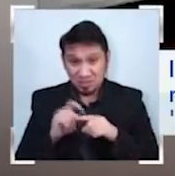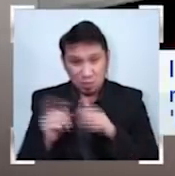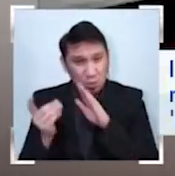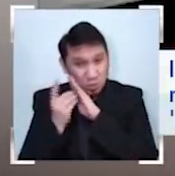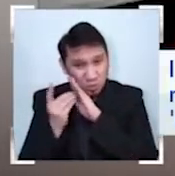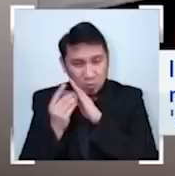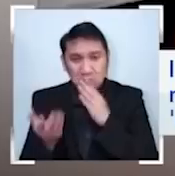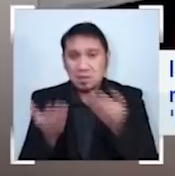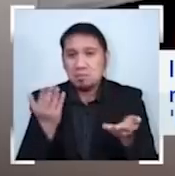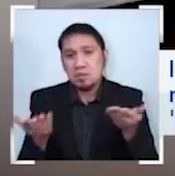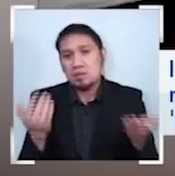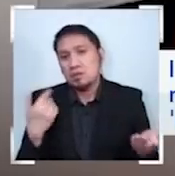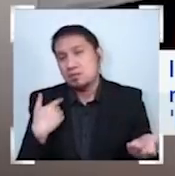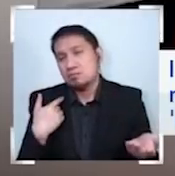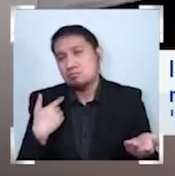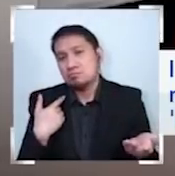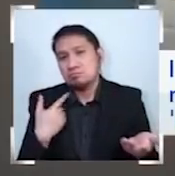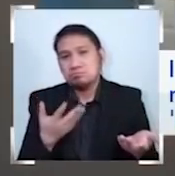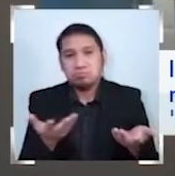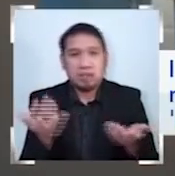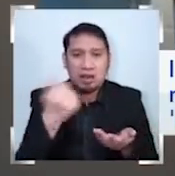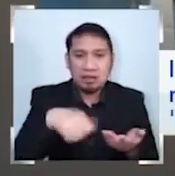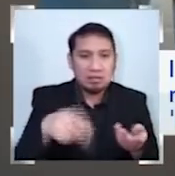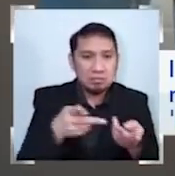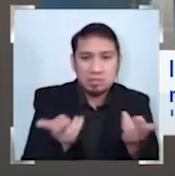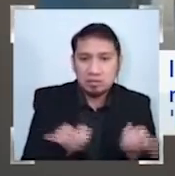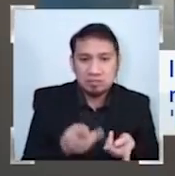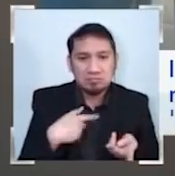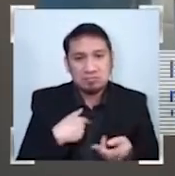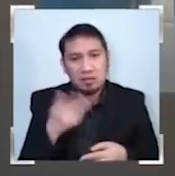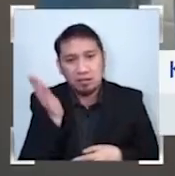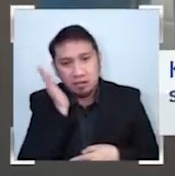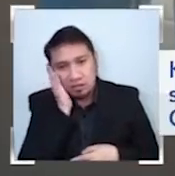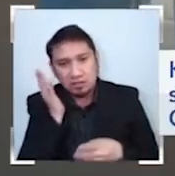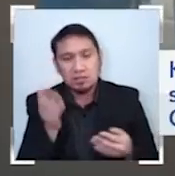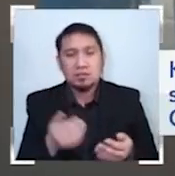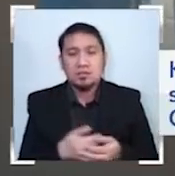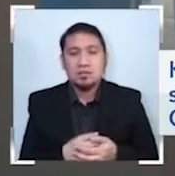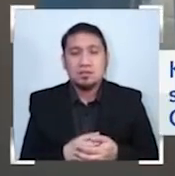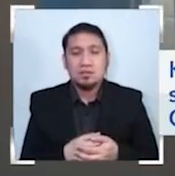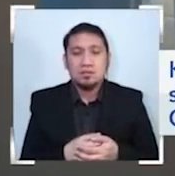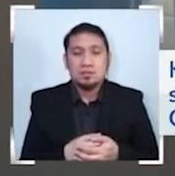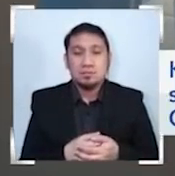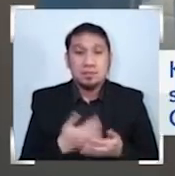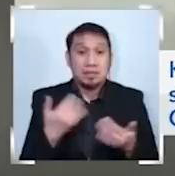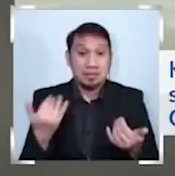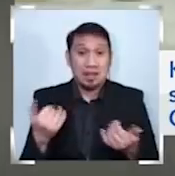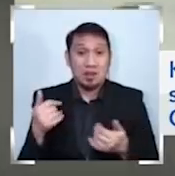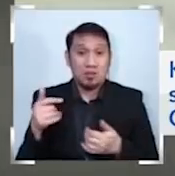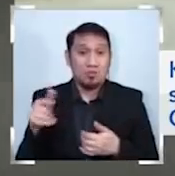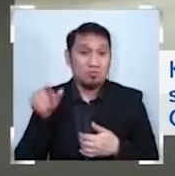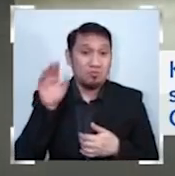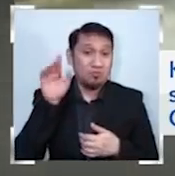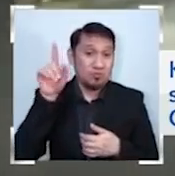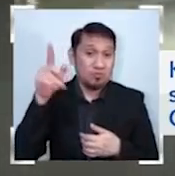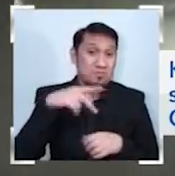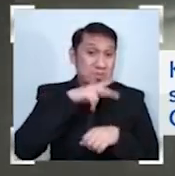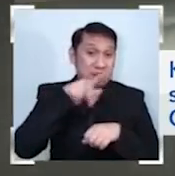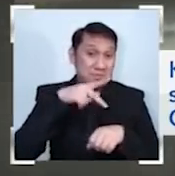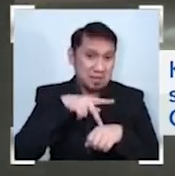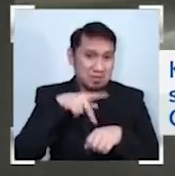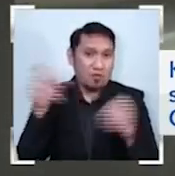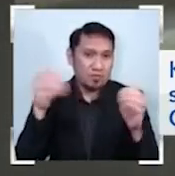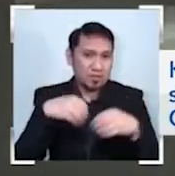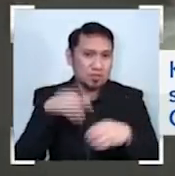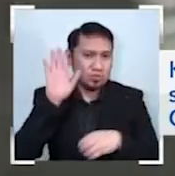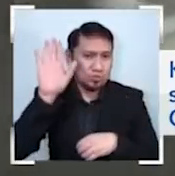kung saan-saan lang dito sa Hong Kong. Ayon sa Consulate General of the Philippines in Hong Kong, natulungan at patuloy